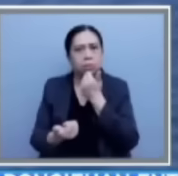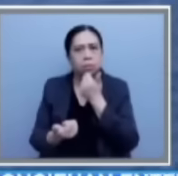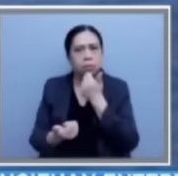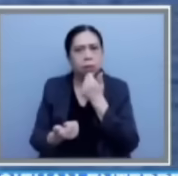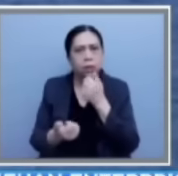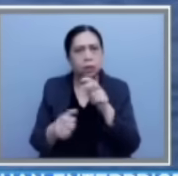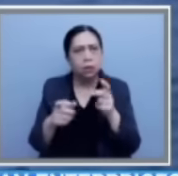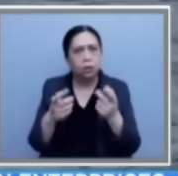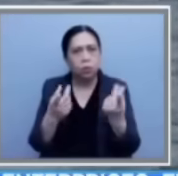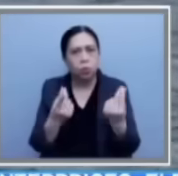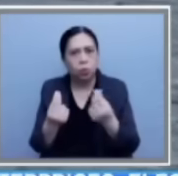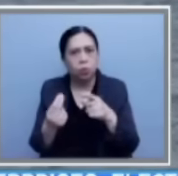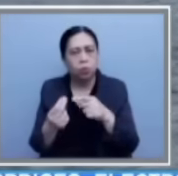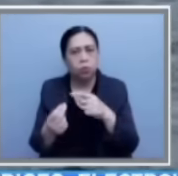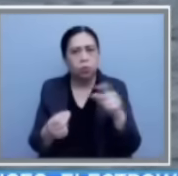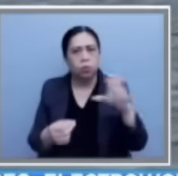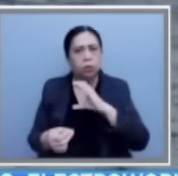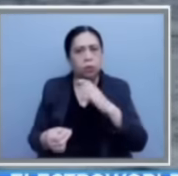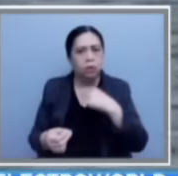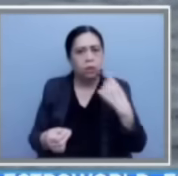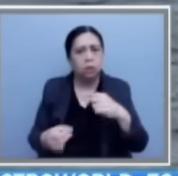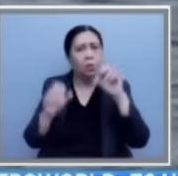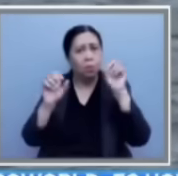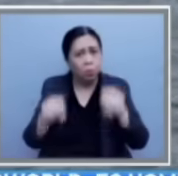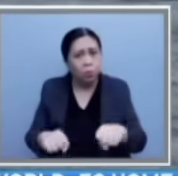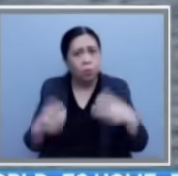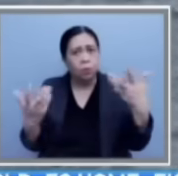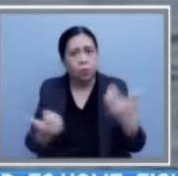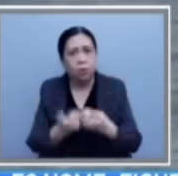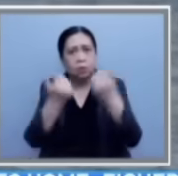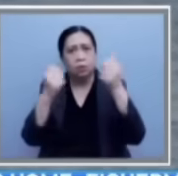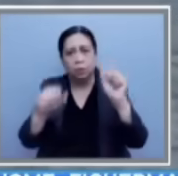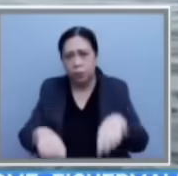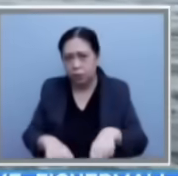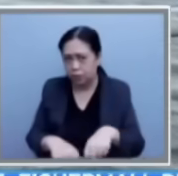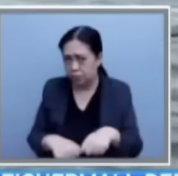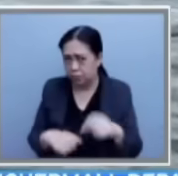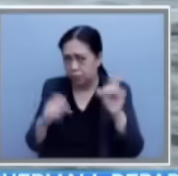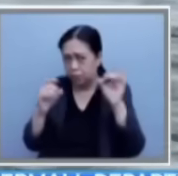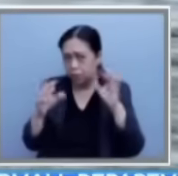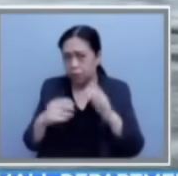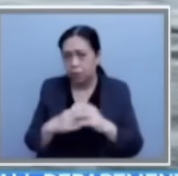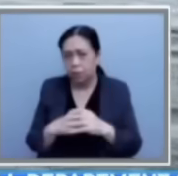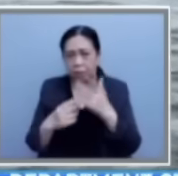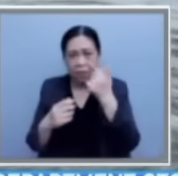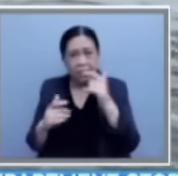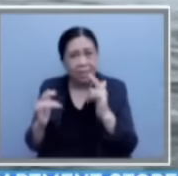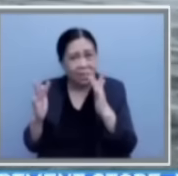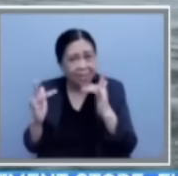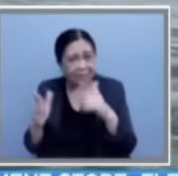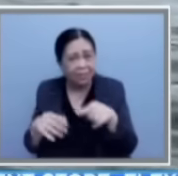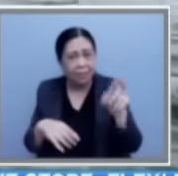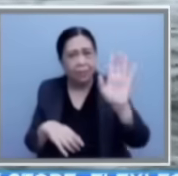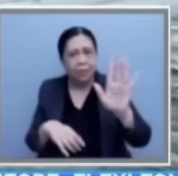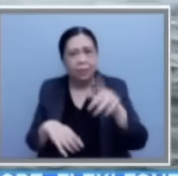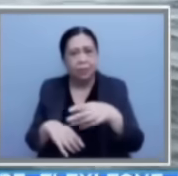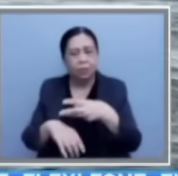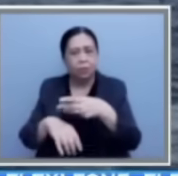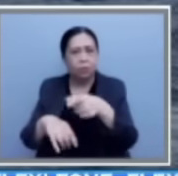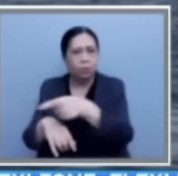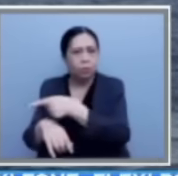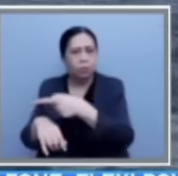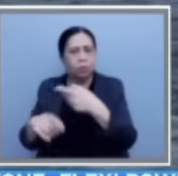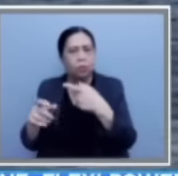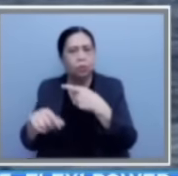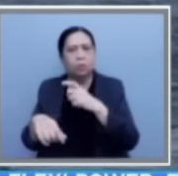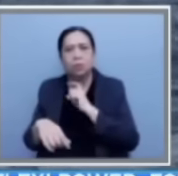ncat na Chinese coast guard pwede talaga magkaroon ng salpukan at dahil gawa nga sa metal yung dalawang barko e hindi natin alam kung anong